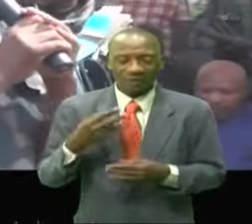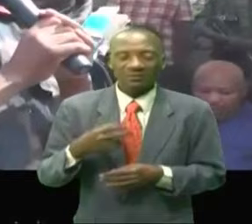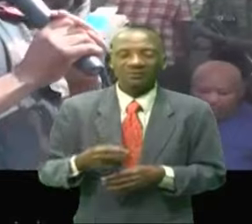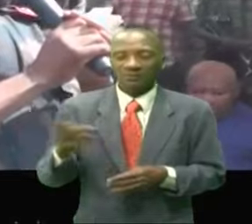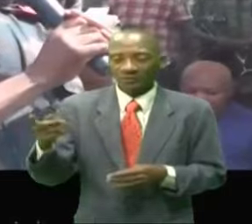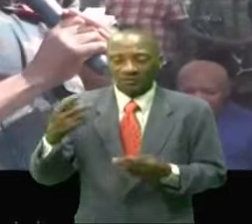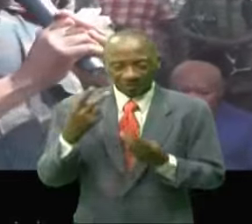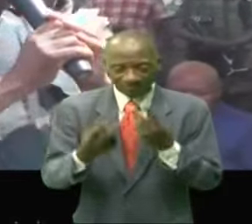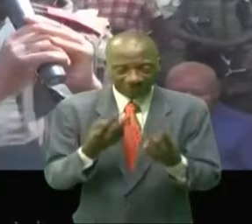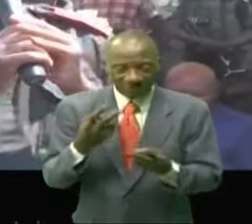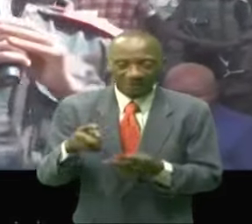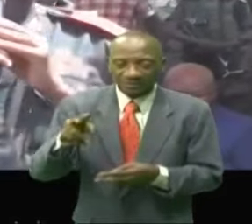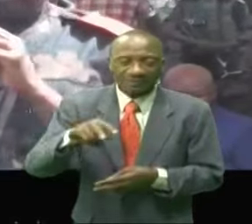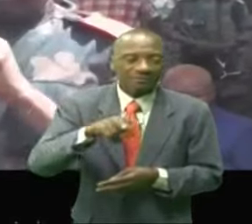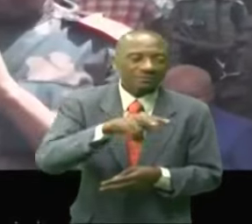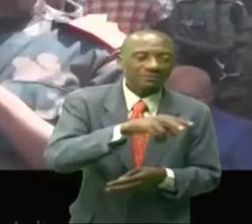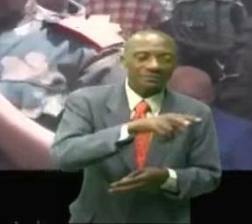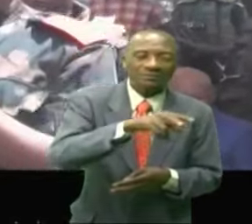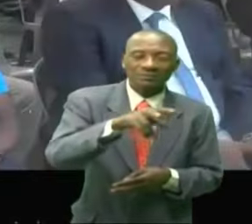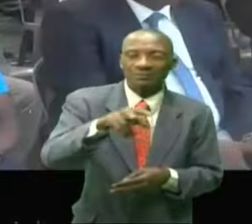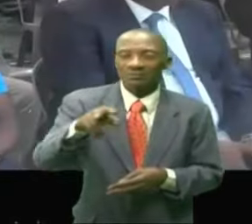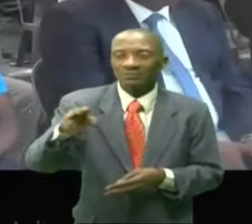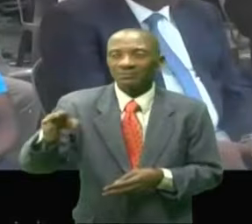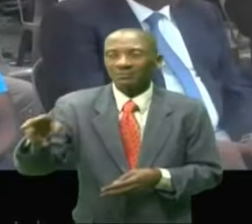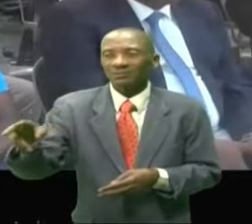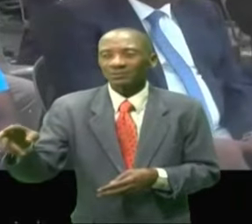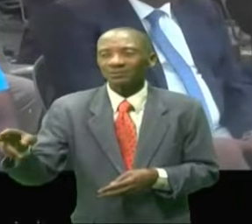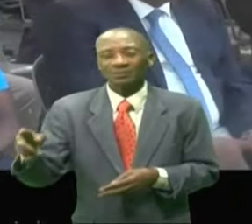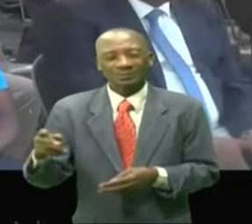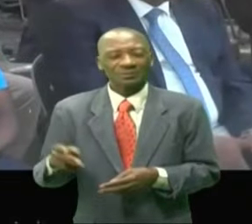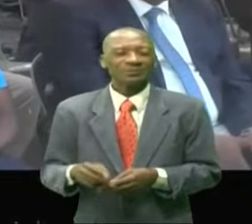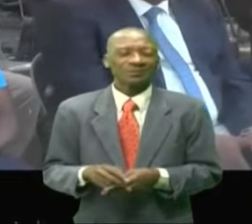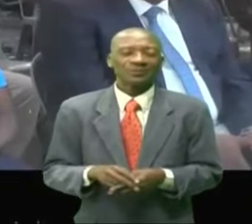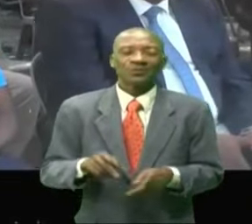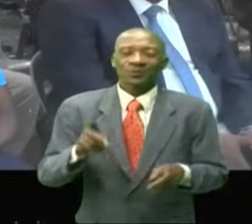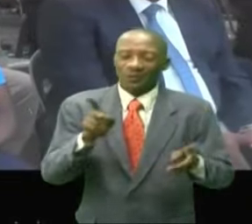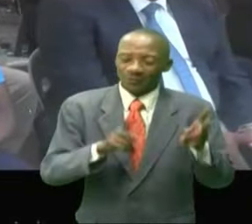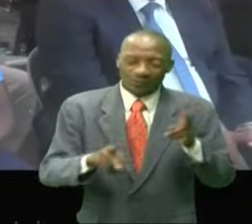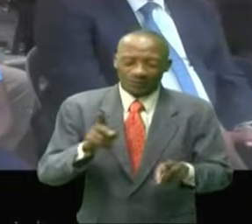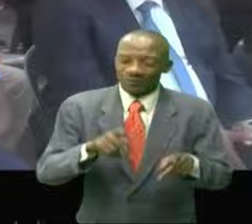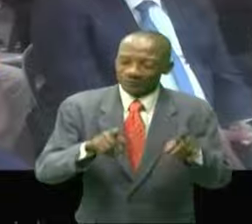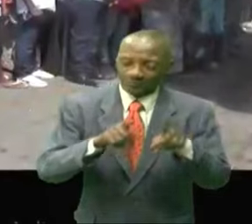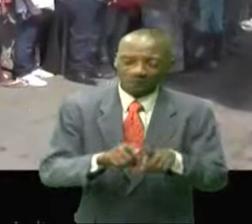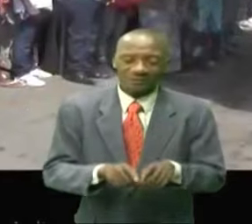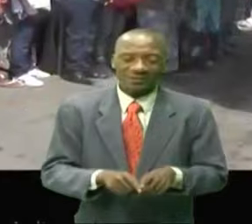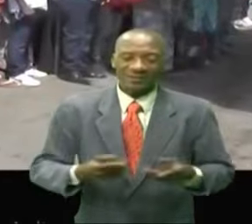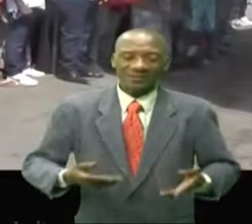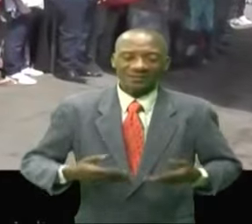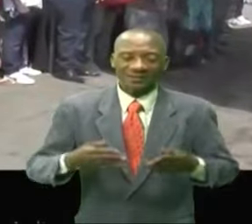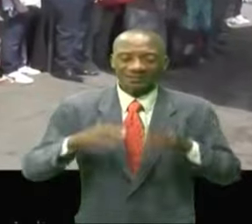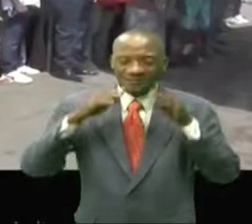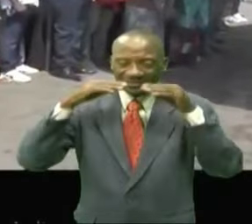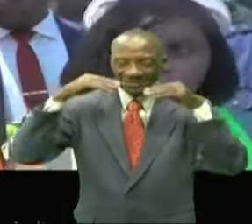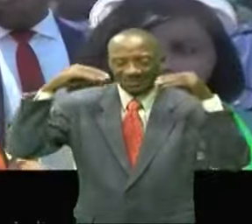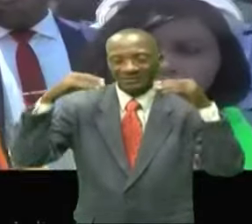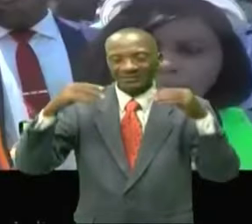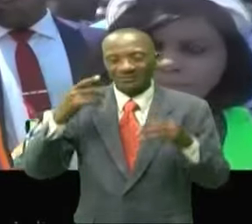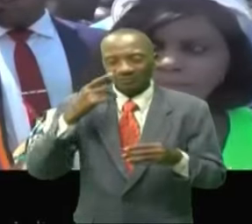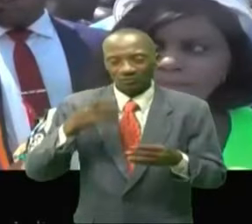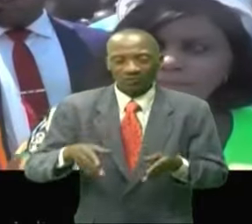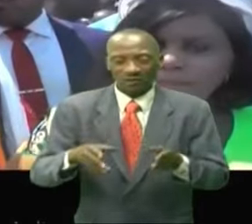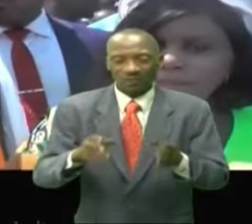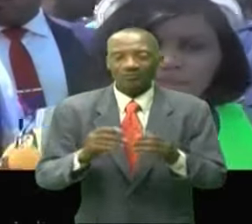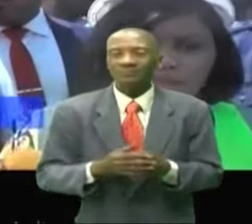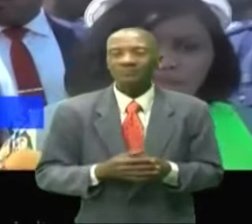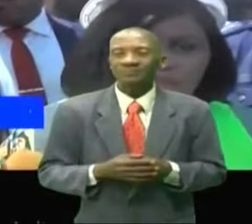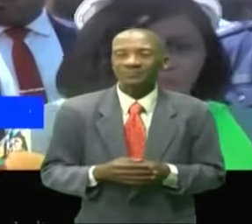pour l'autorité qui voudrait laisser ses empreintes en province avec l'appui des notables du Nord Kivu qui l'accompagnent dans sa mission. Le chef de